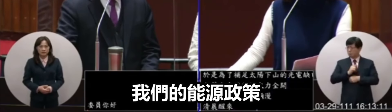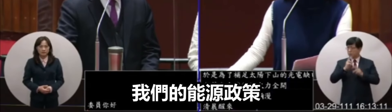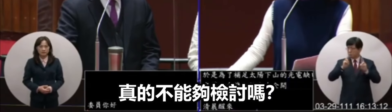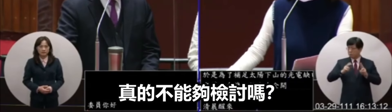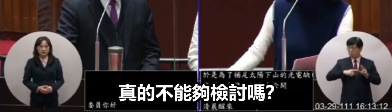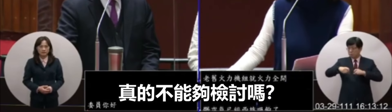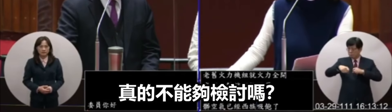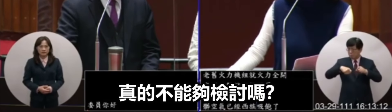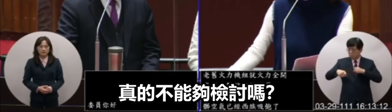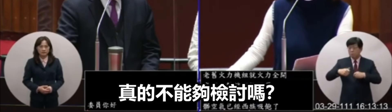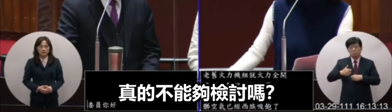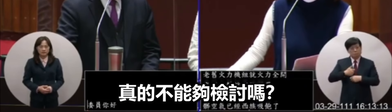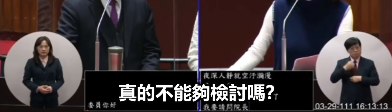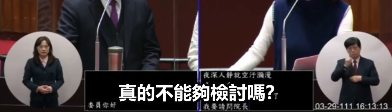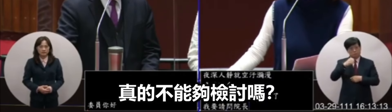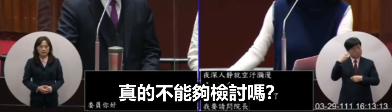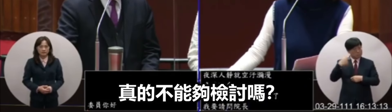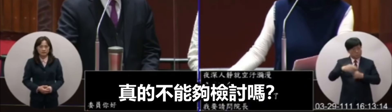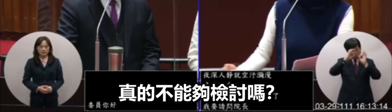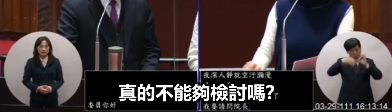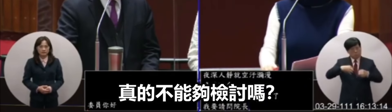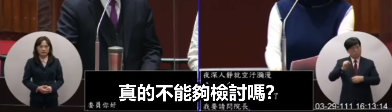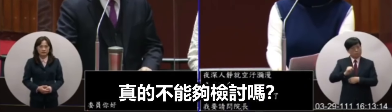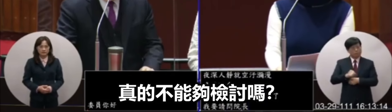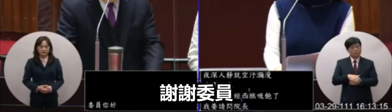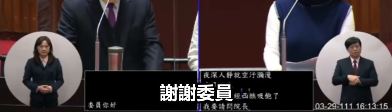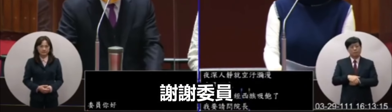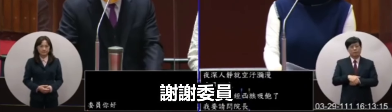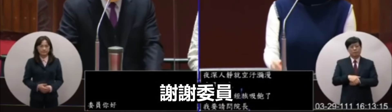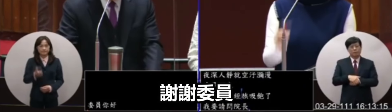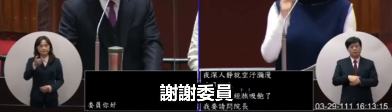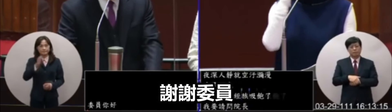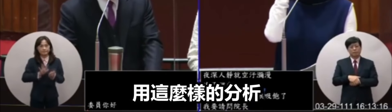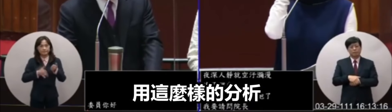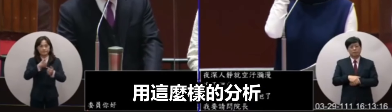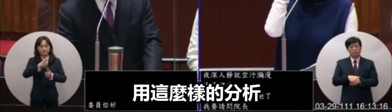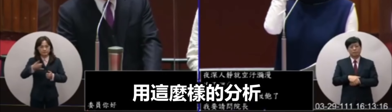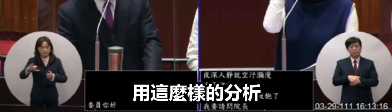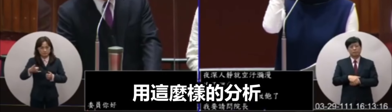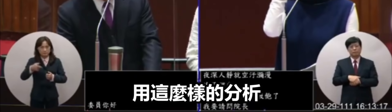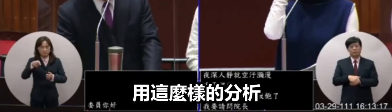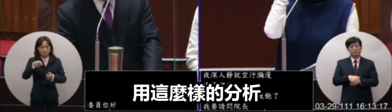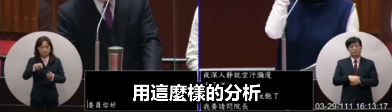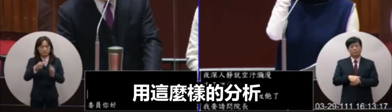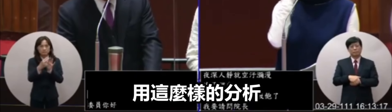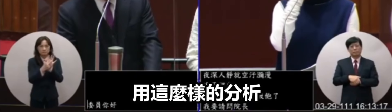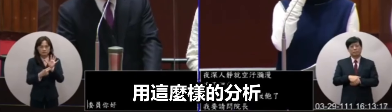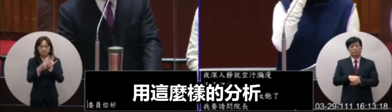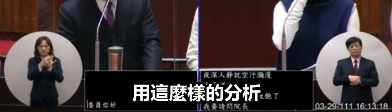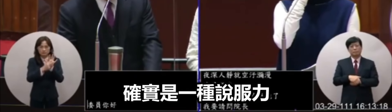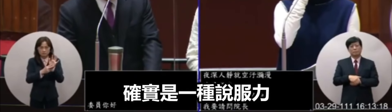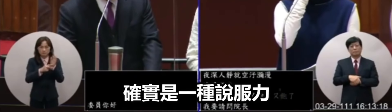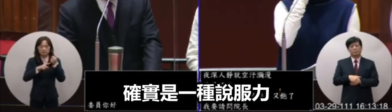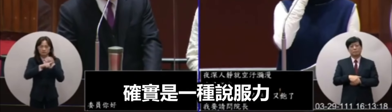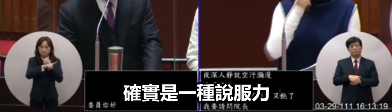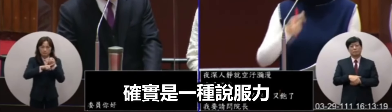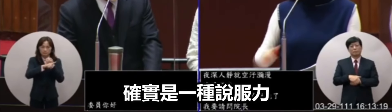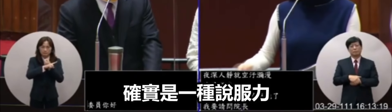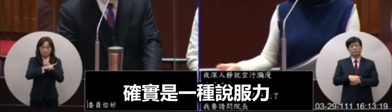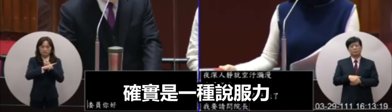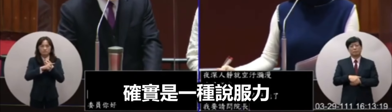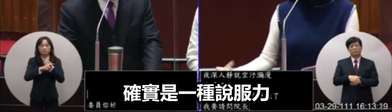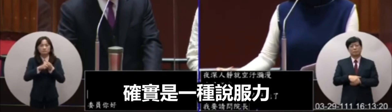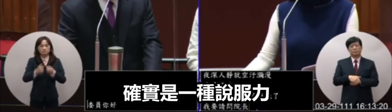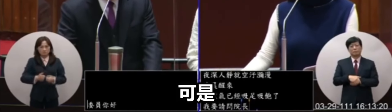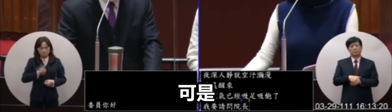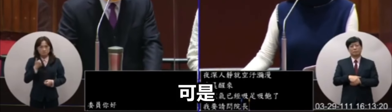政策真的不能够检讨吗？ 啊，谢谢委员用这么样的分析，确实是一种